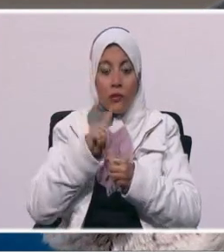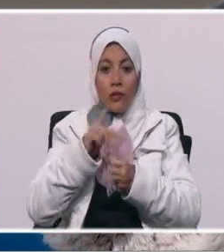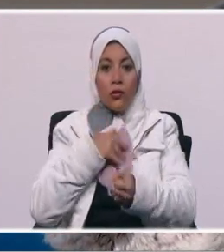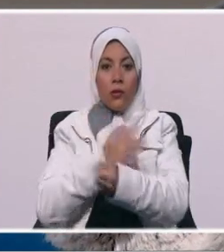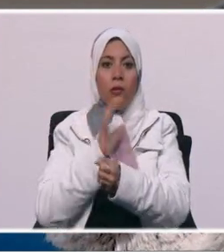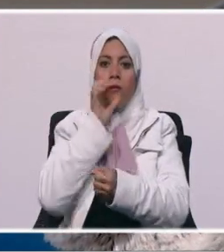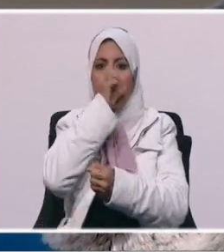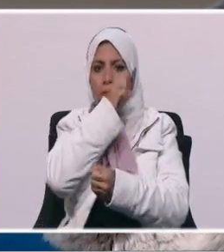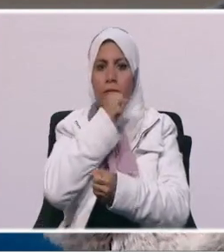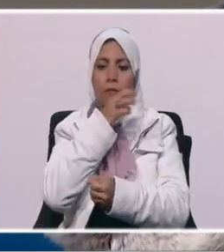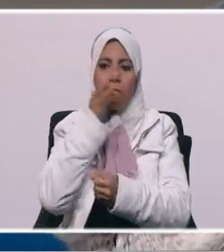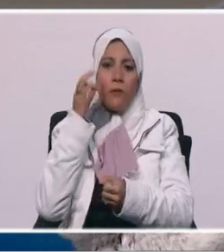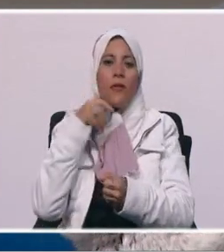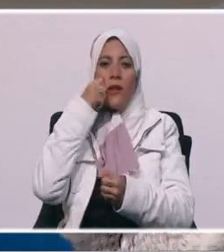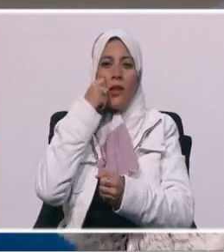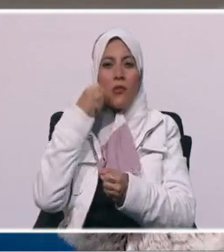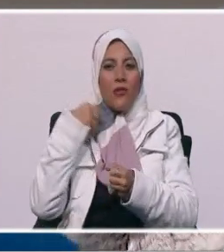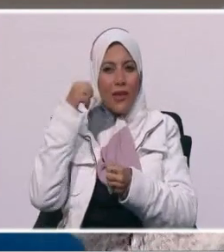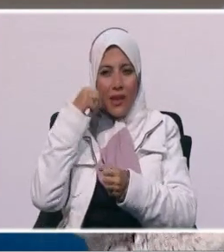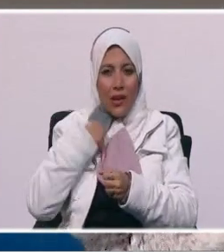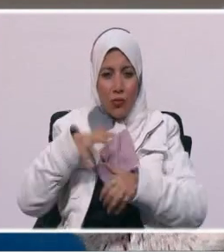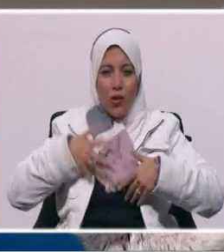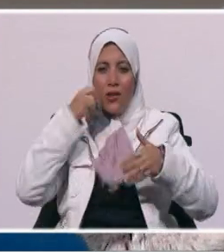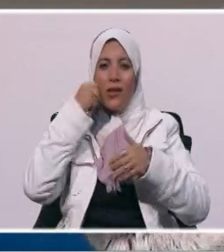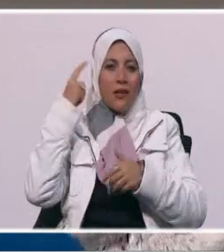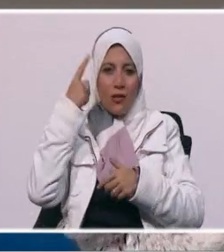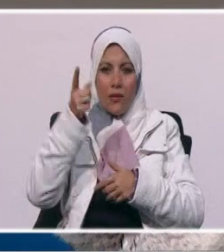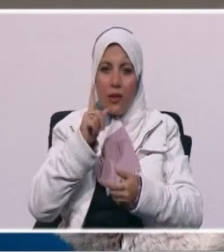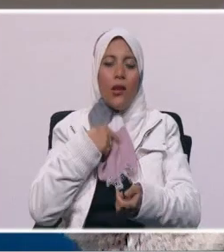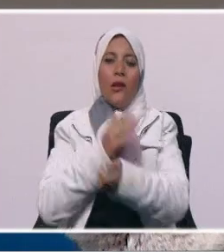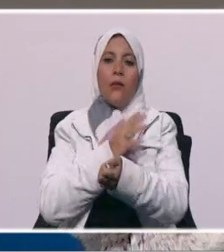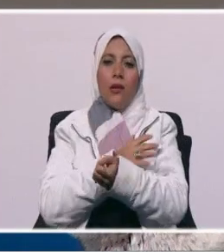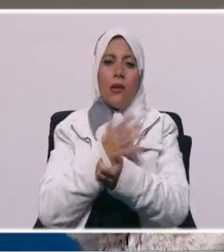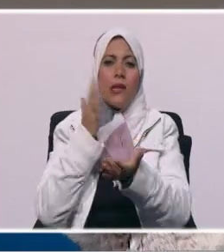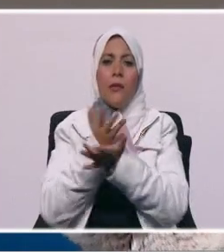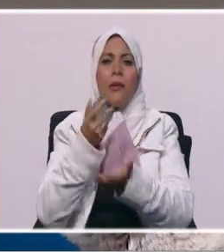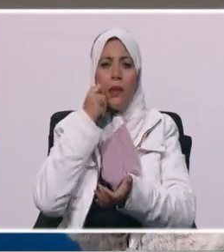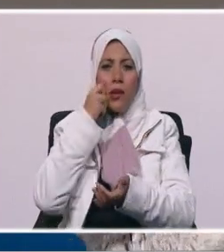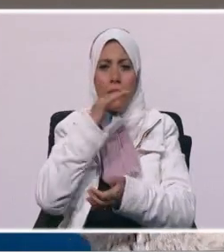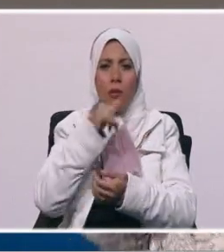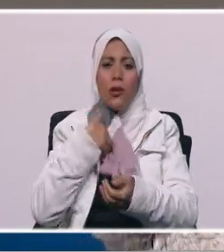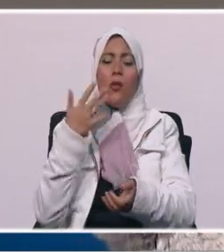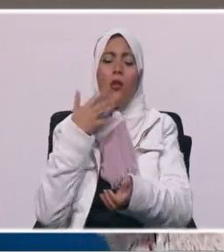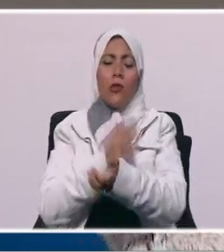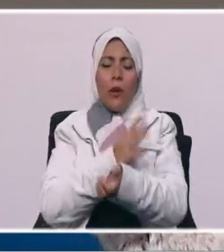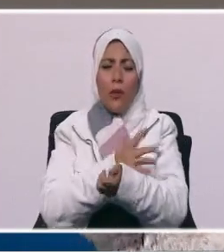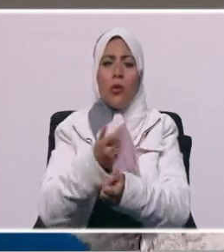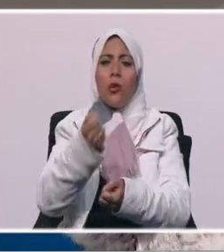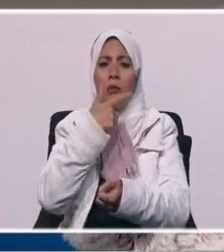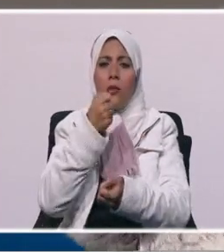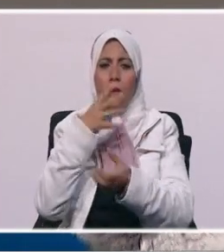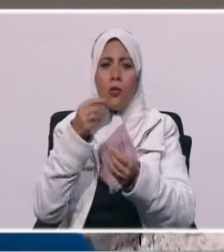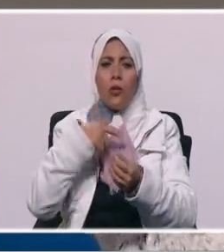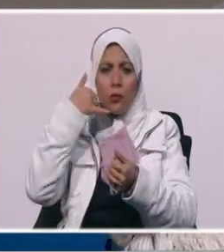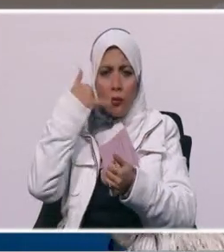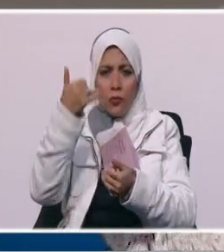وتكتمت على الموضوع. ولما جالي الخبر قالوا لي انه ايه حصل ايه، انا وقتها كنت تحت تاثير الادويه، كلمته وانا